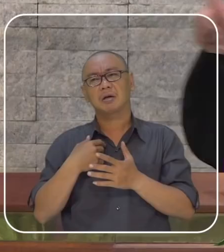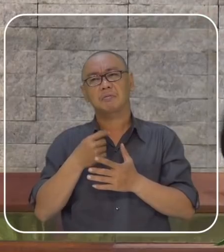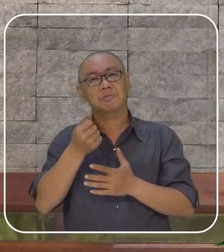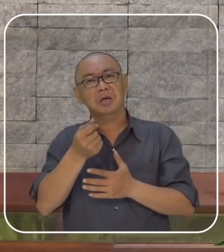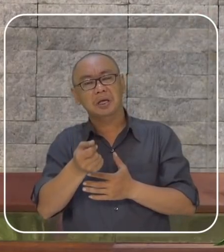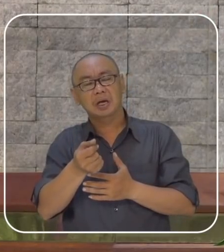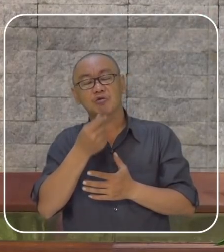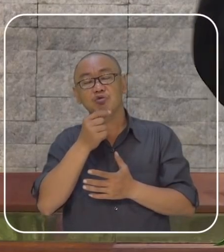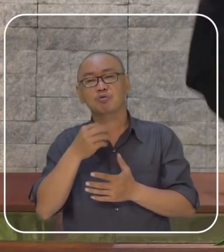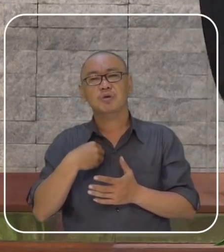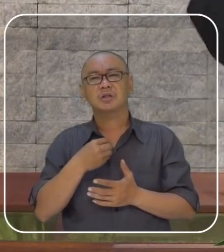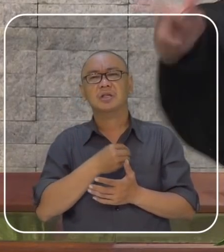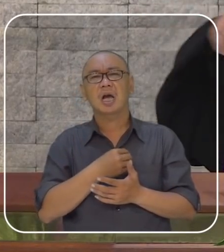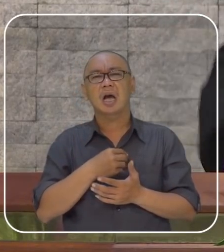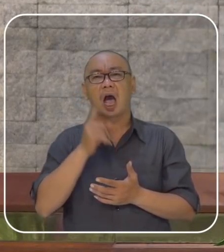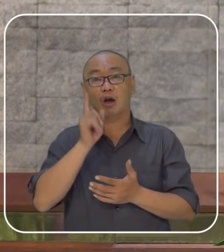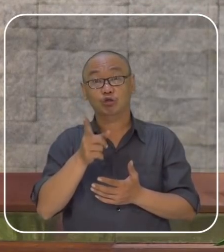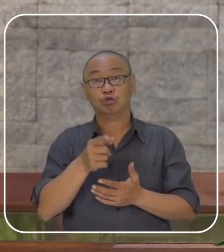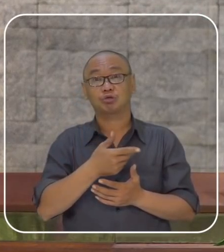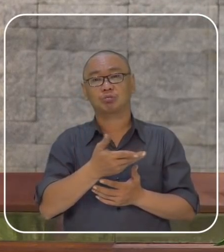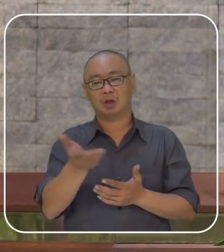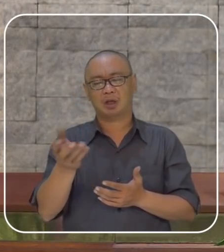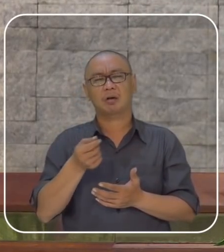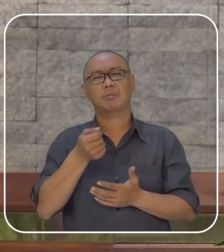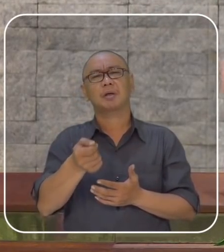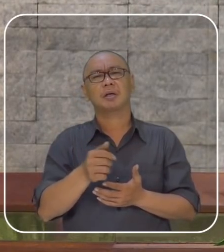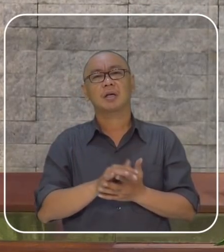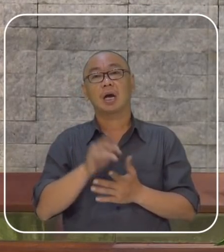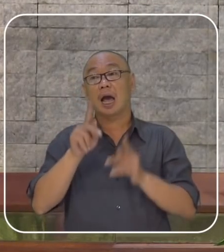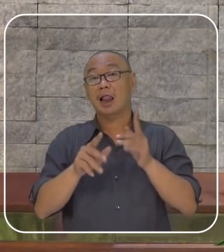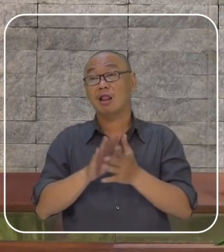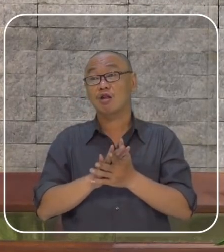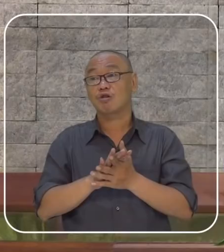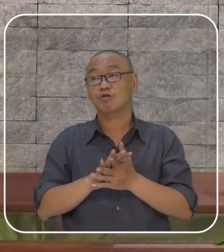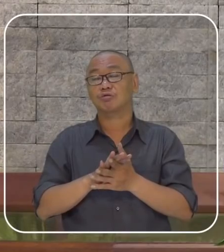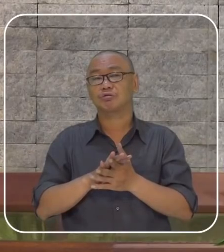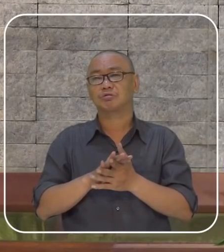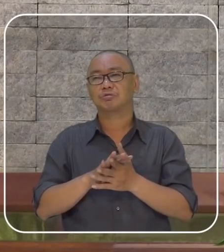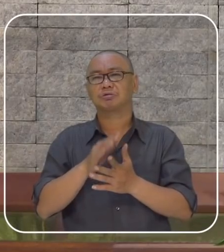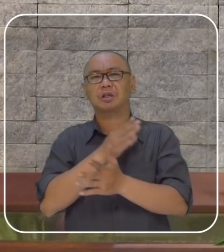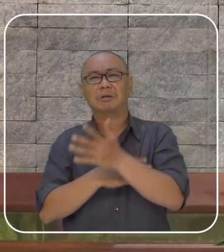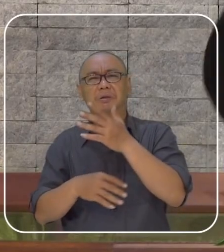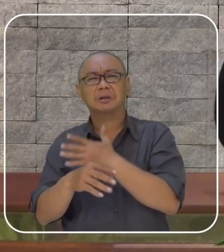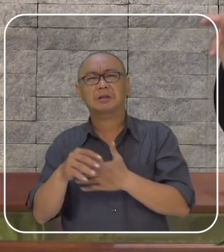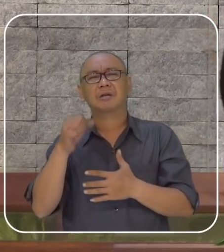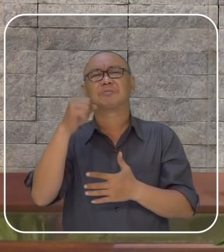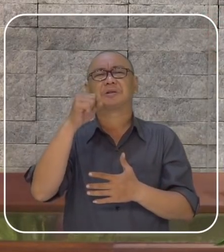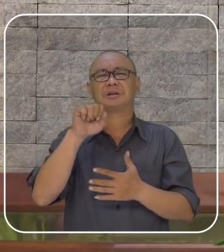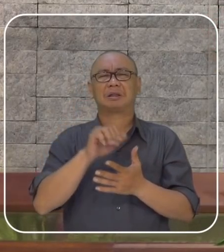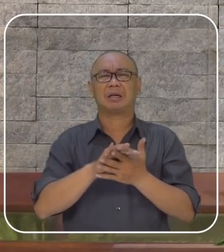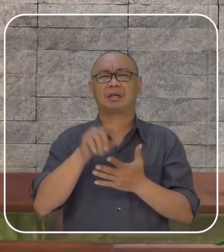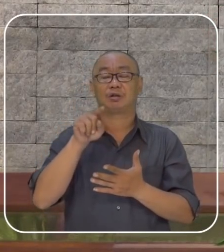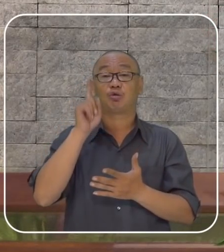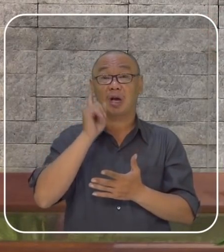pemeriksaannya, harus mereka bayar. Ya, kalau cacat kemudian mereka katakan tidak bisa ini, kamu